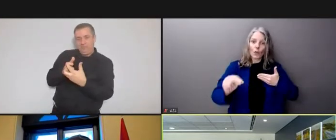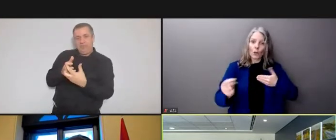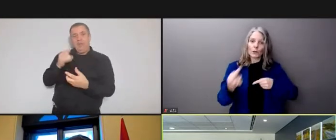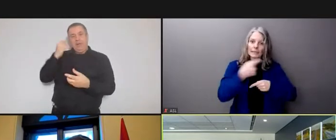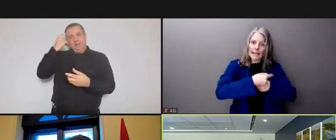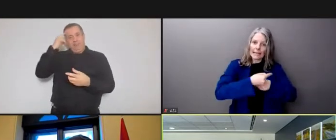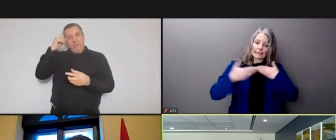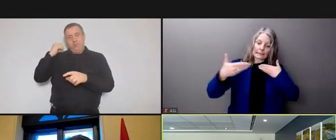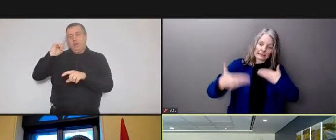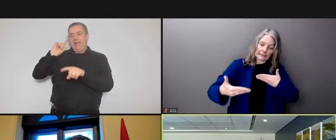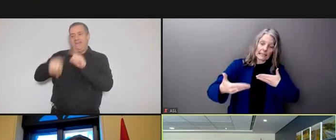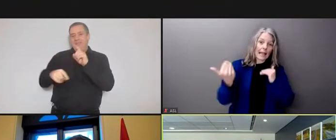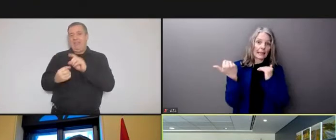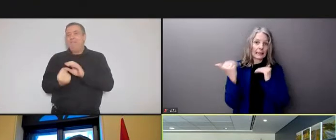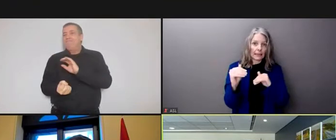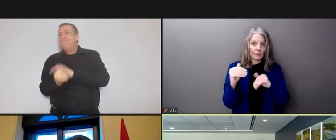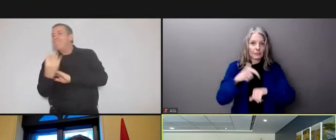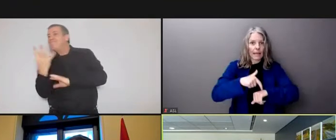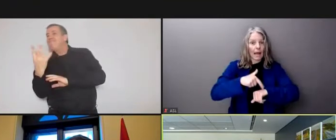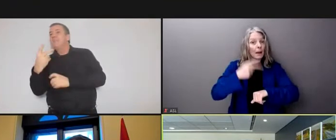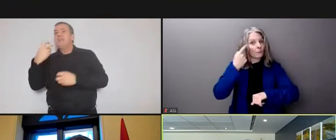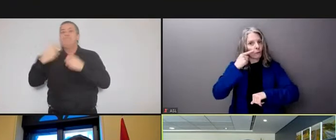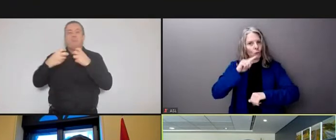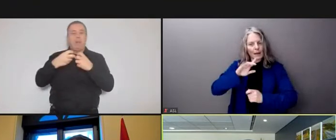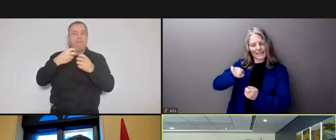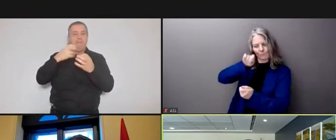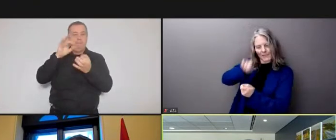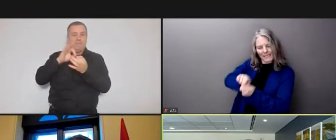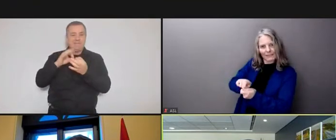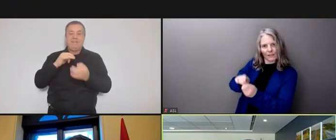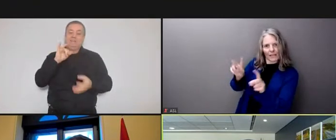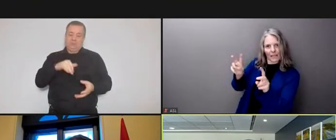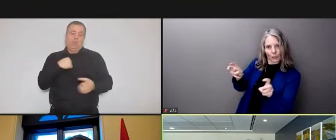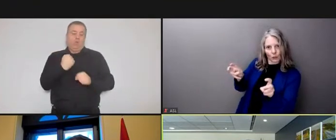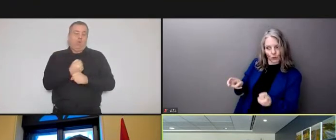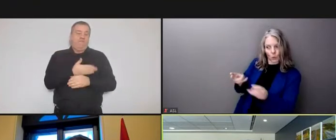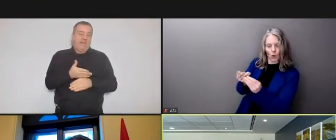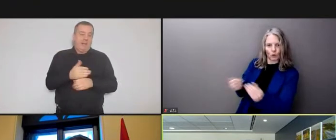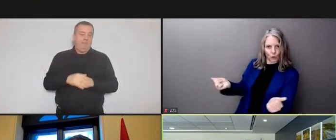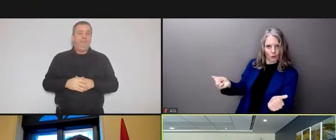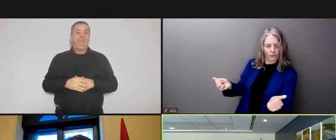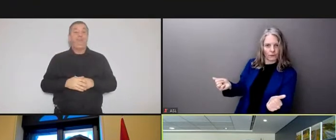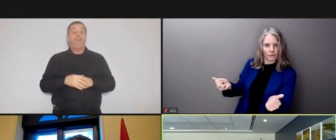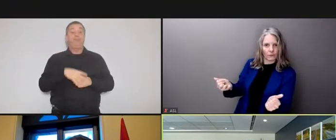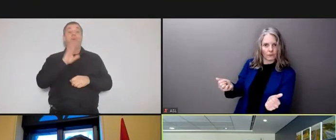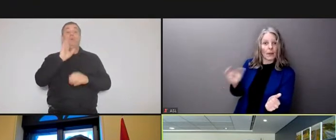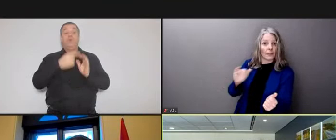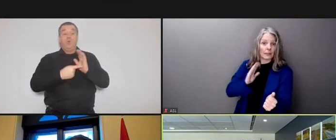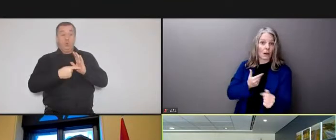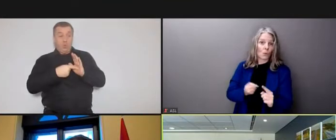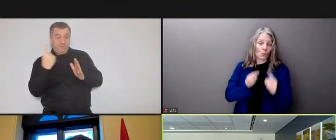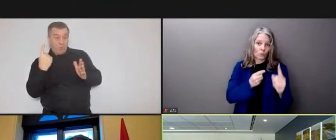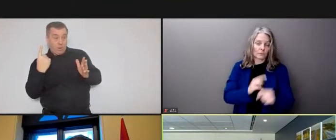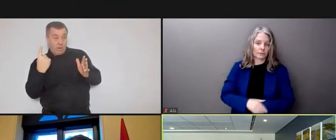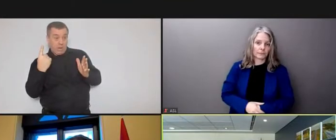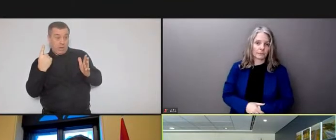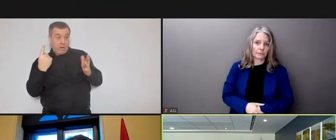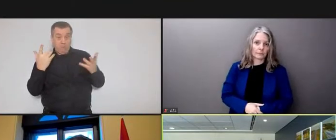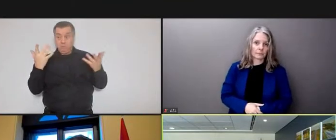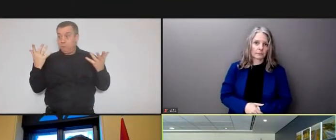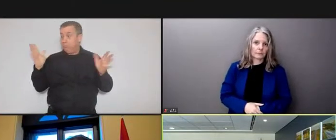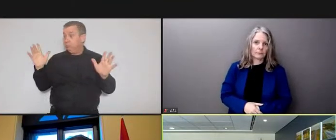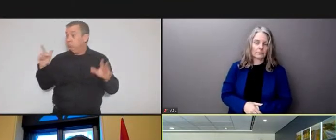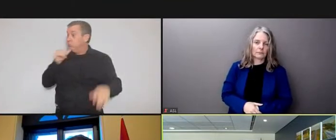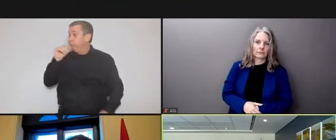problèmes particuliers et c'est ce qu'on est en train de faire une fois que ces conditions ne sont plus là